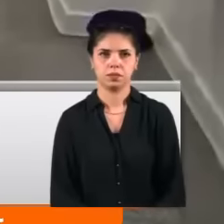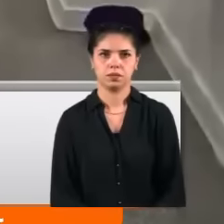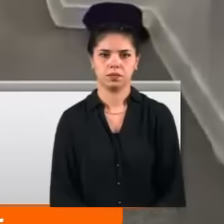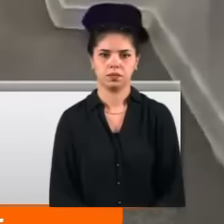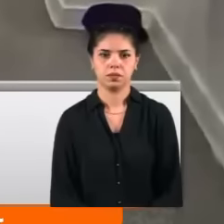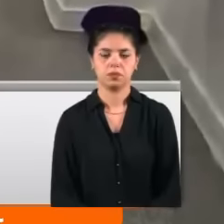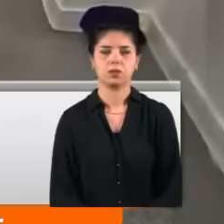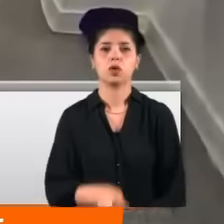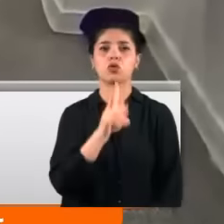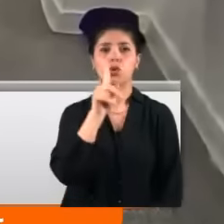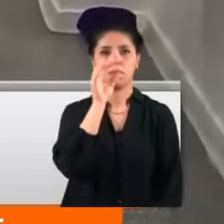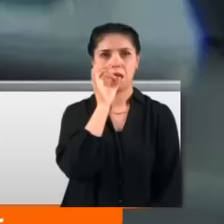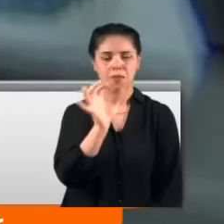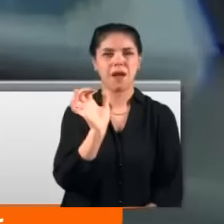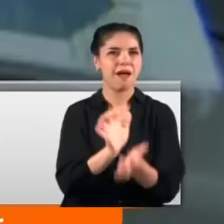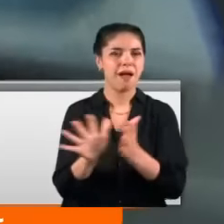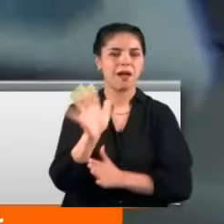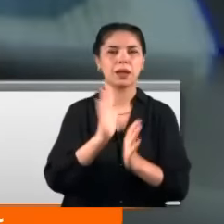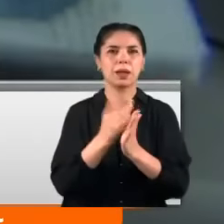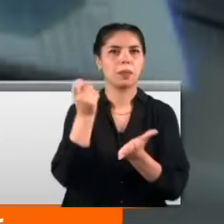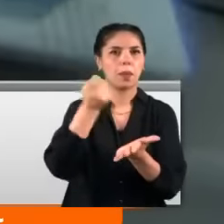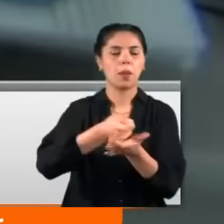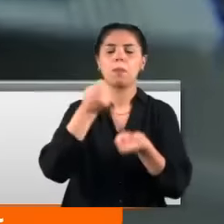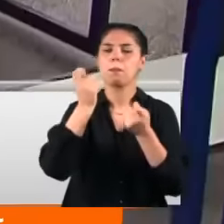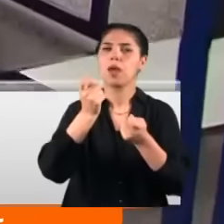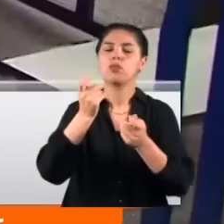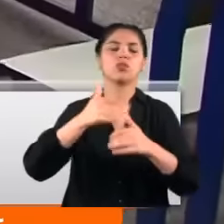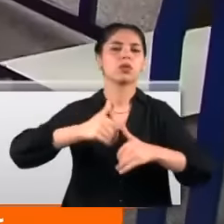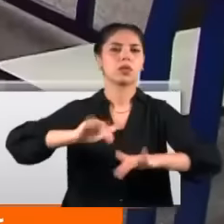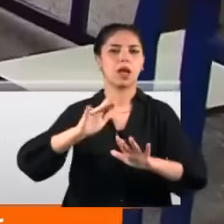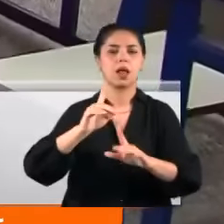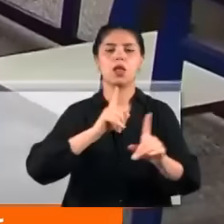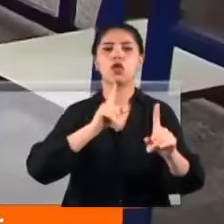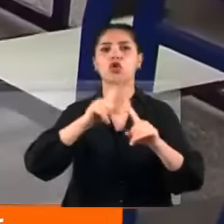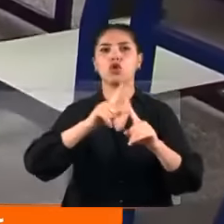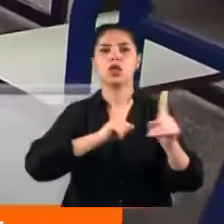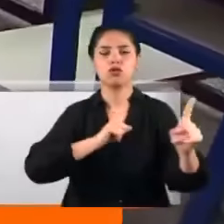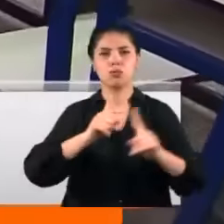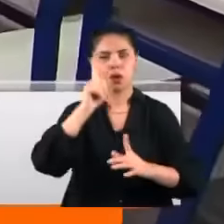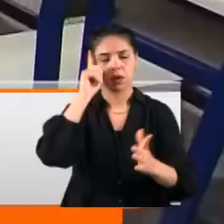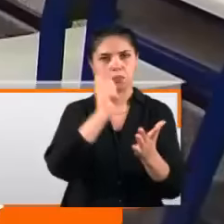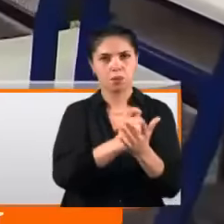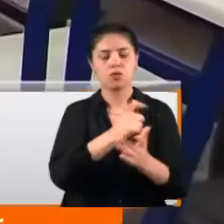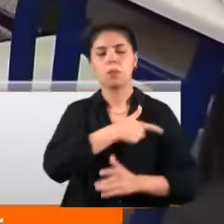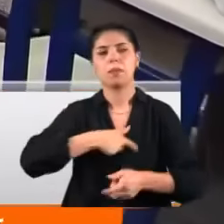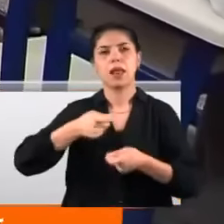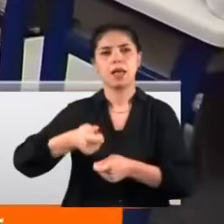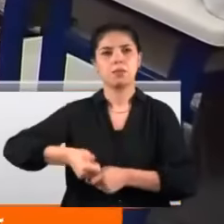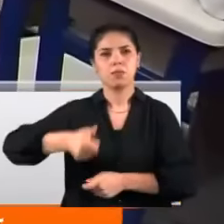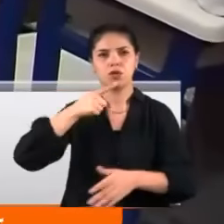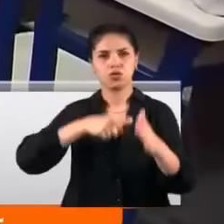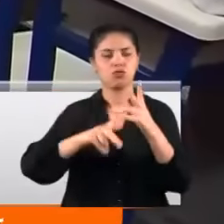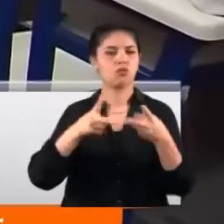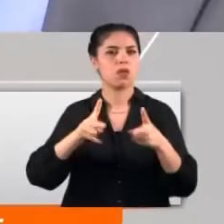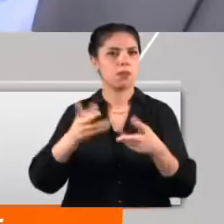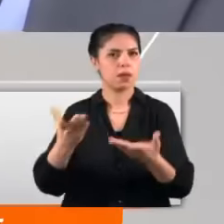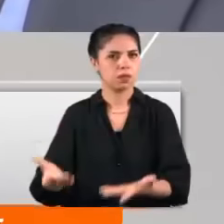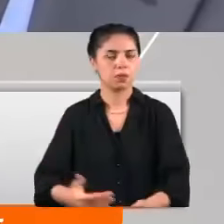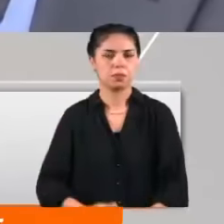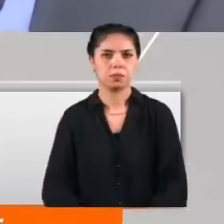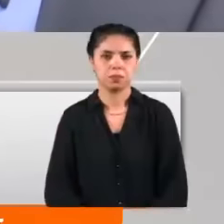Ve son bir not, veliler kitap ücretini ödemek zorunda değil. Tüketici Mahkemesi'ne ve Milli Eğitim Bakanlığı'na şikayet edebilirsiniz.